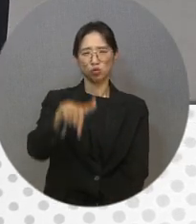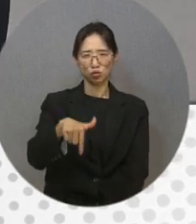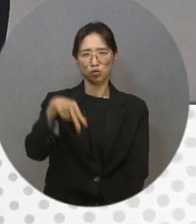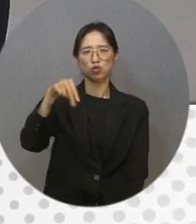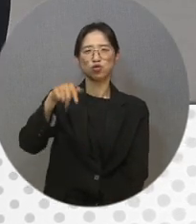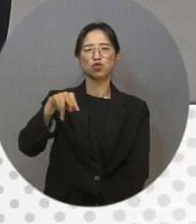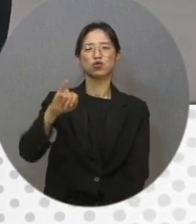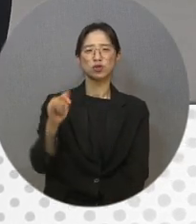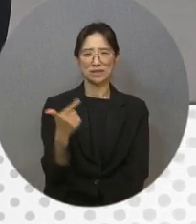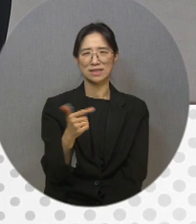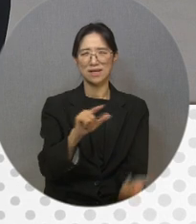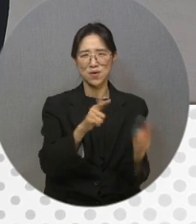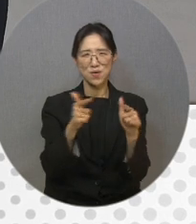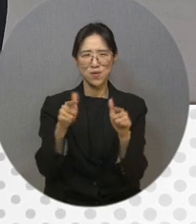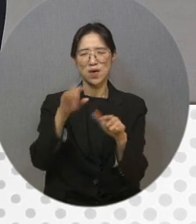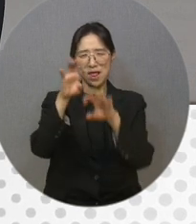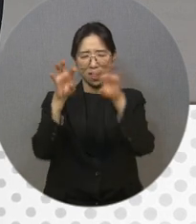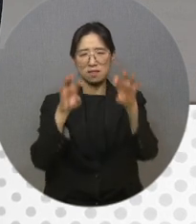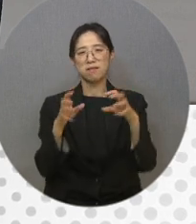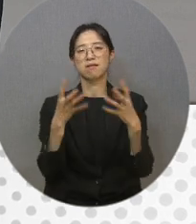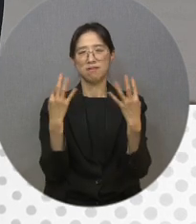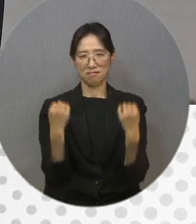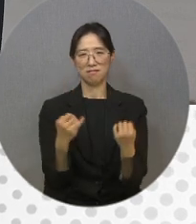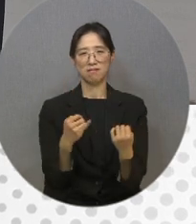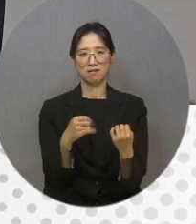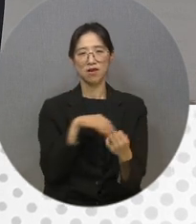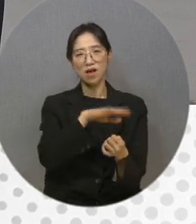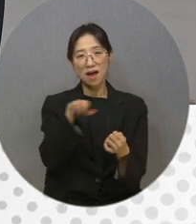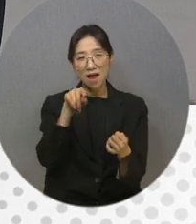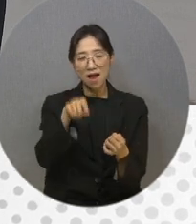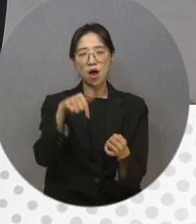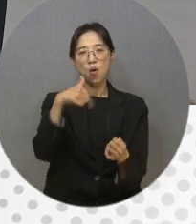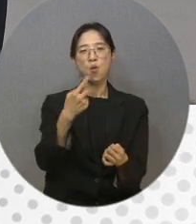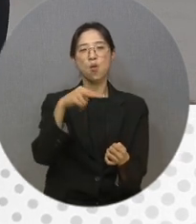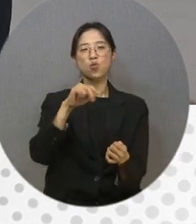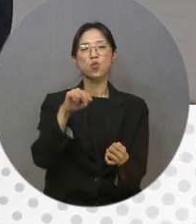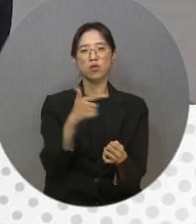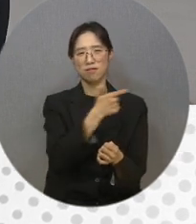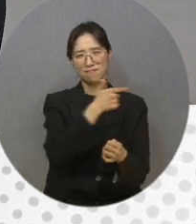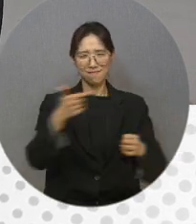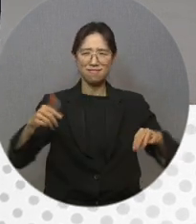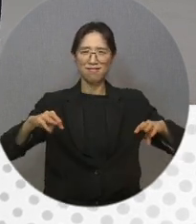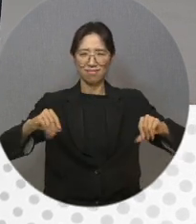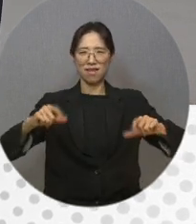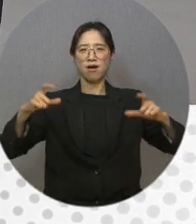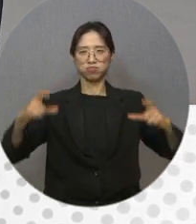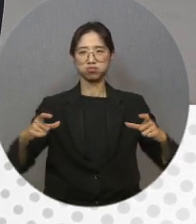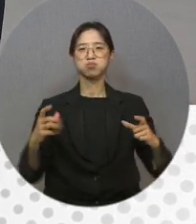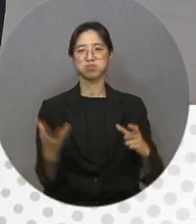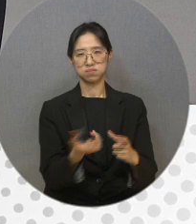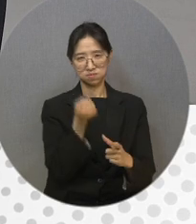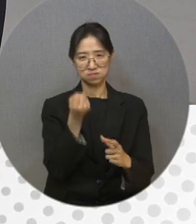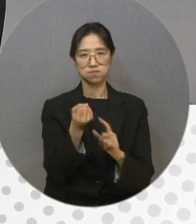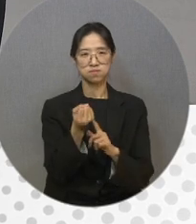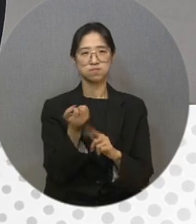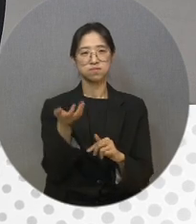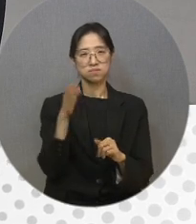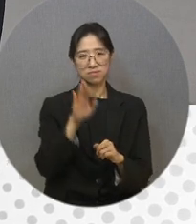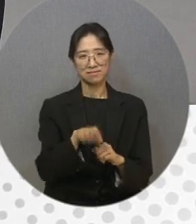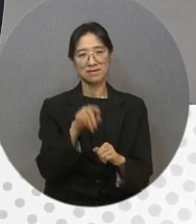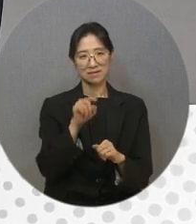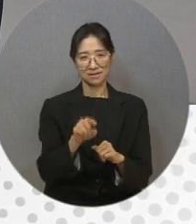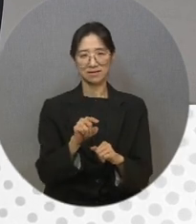여기서 보면 여러분들이 지금 다 나옵니다. 이게 바로 우리 고조선의 대영토였다. 그런데